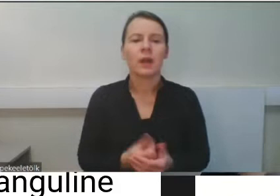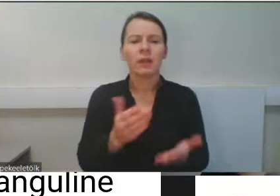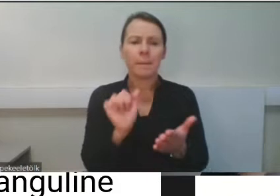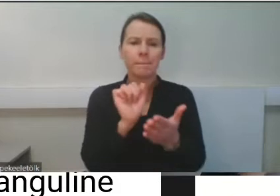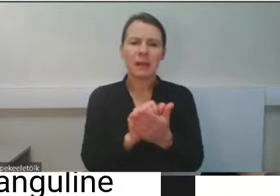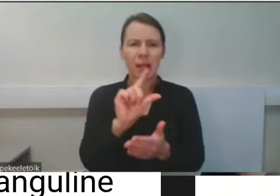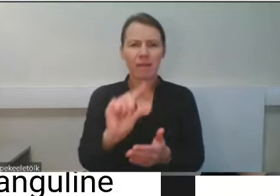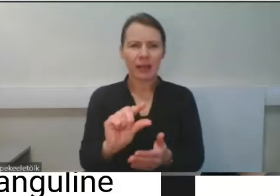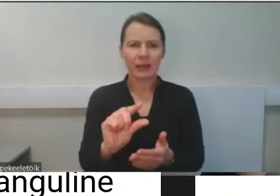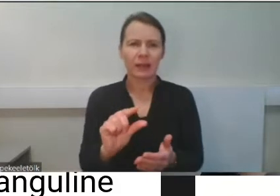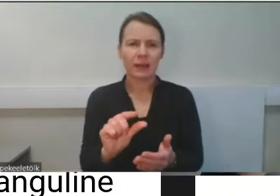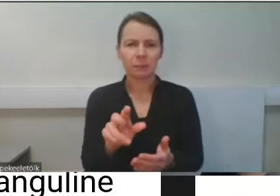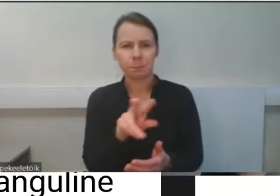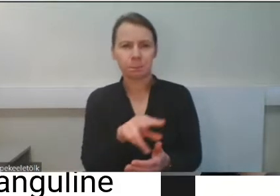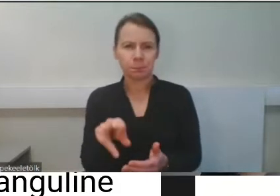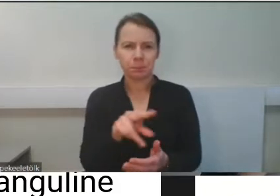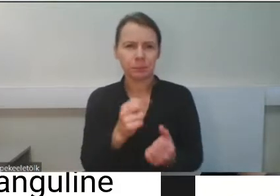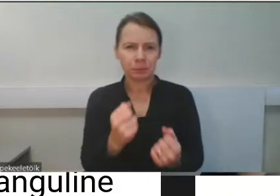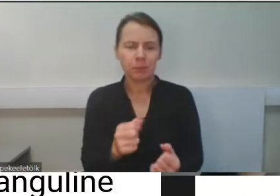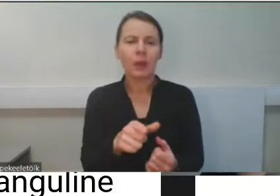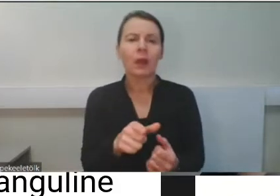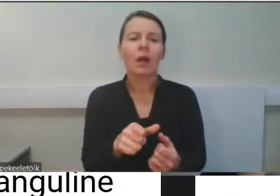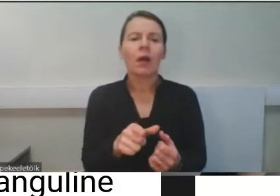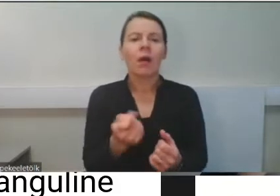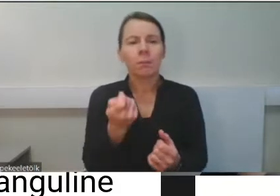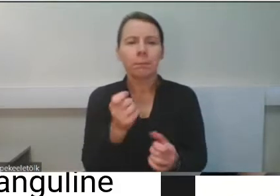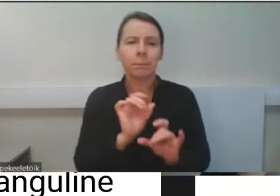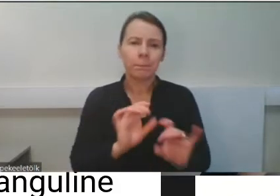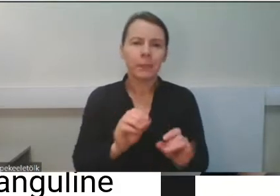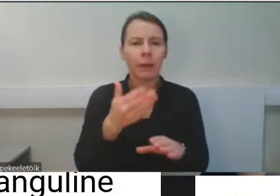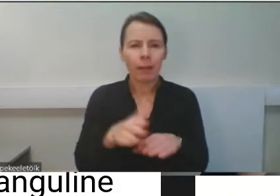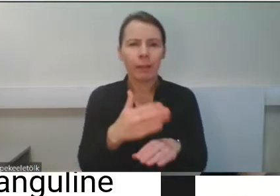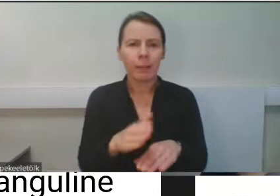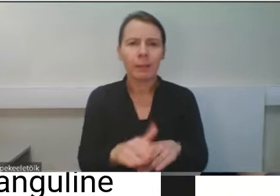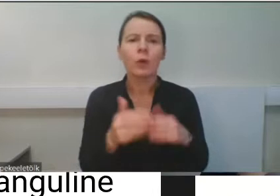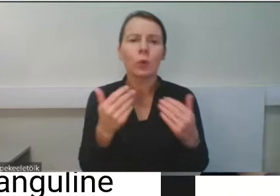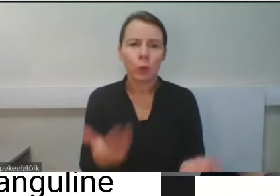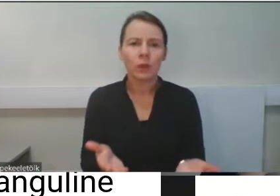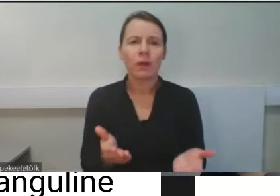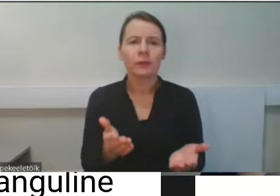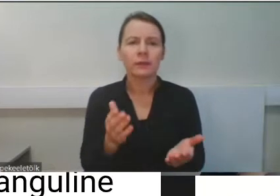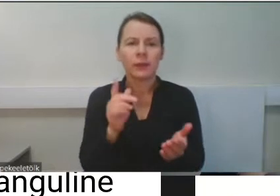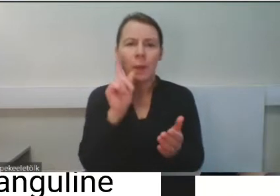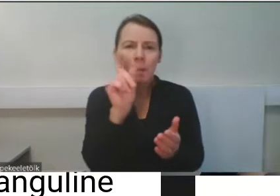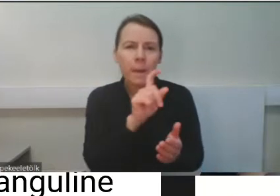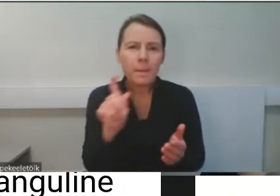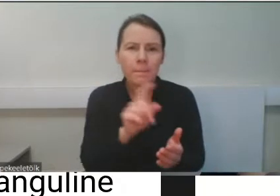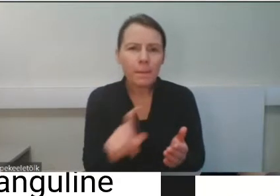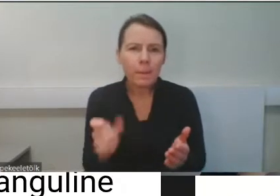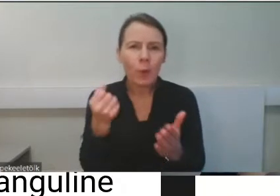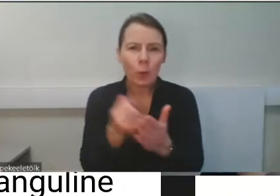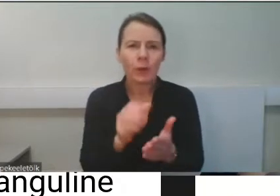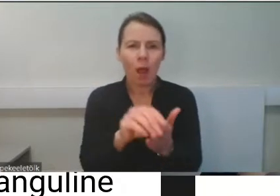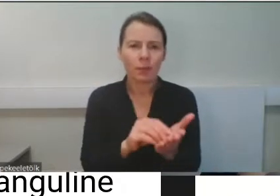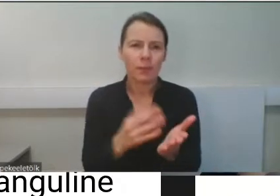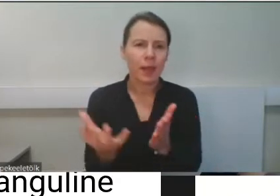kohta. Ja see tegelikult tähendab ka mitte ainult isikuuringute andmete sellist ühendamist, vaid see võib tähendada